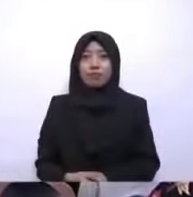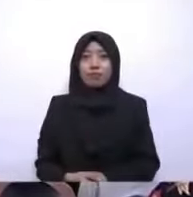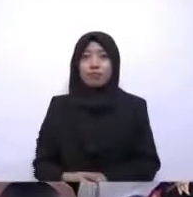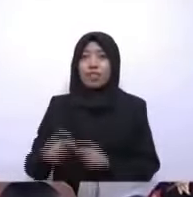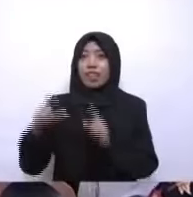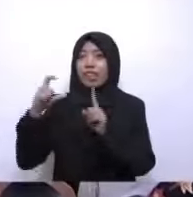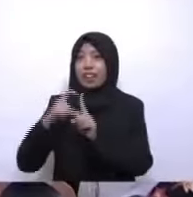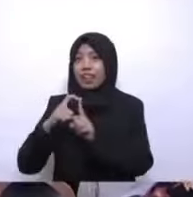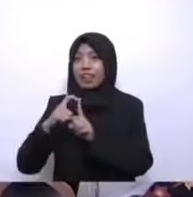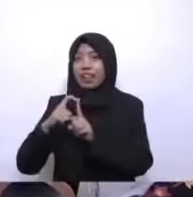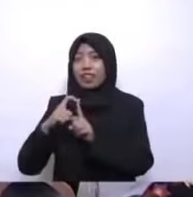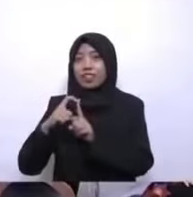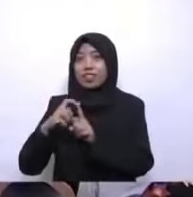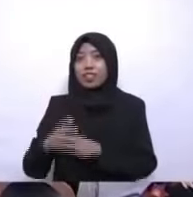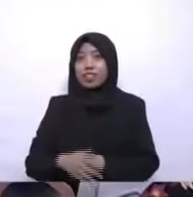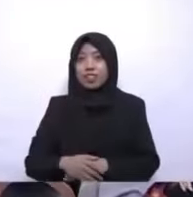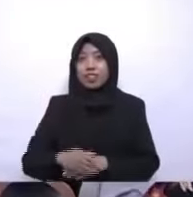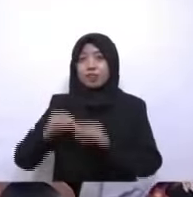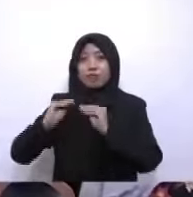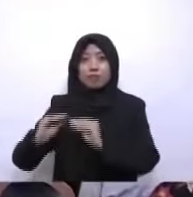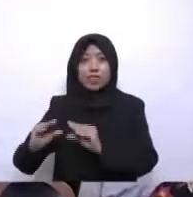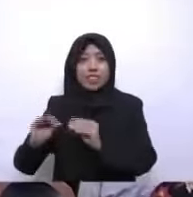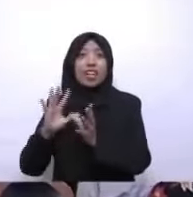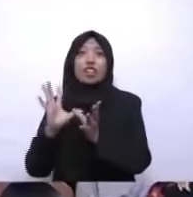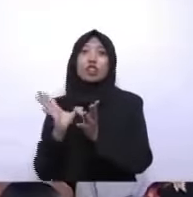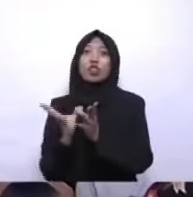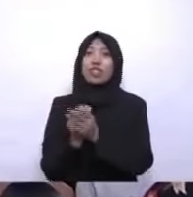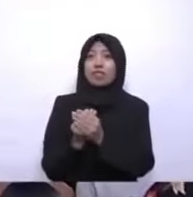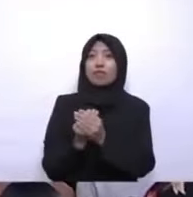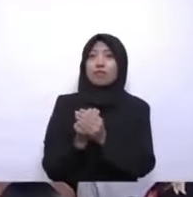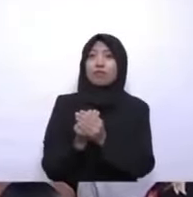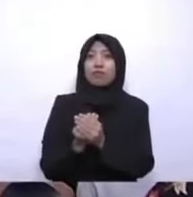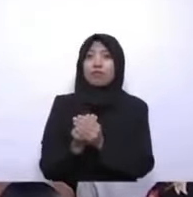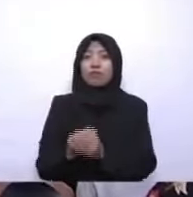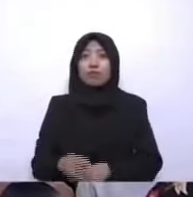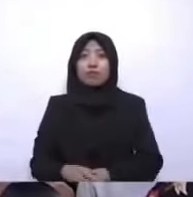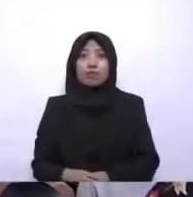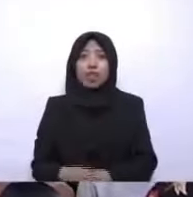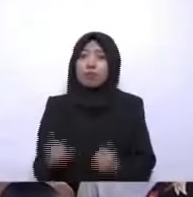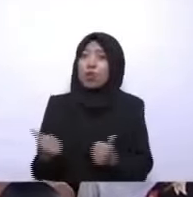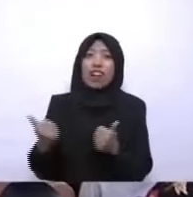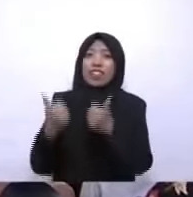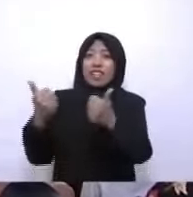Kode huruf D, pendidikan inklusi dan berkualitas.